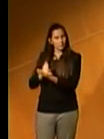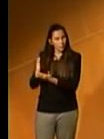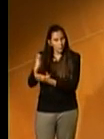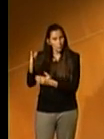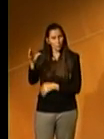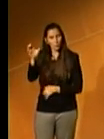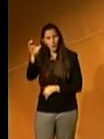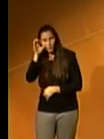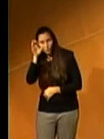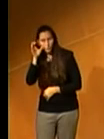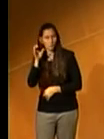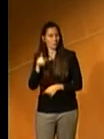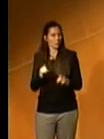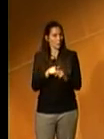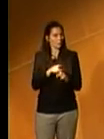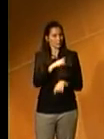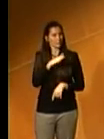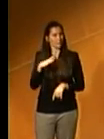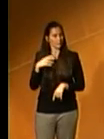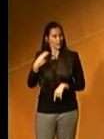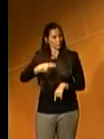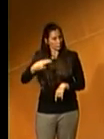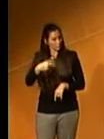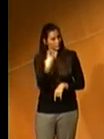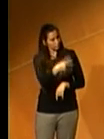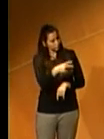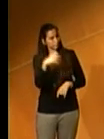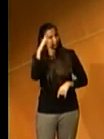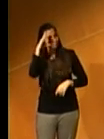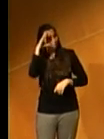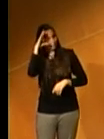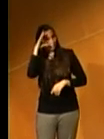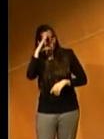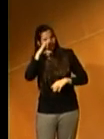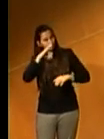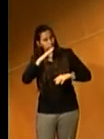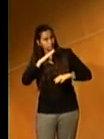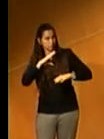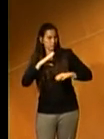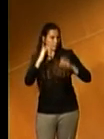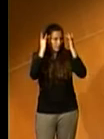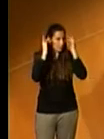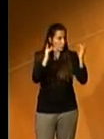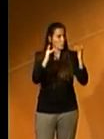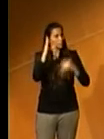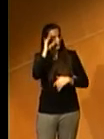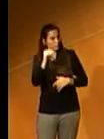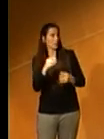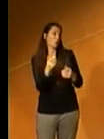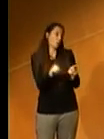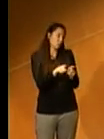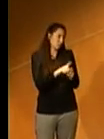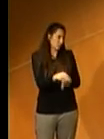l'expérience professionnelle maintenant de Madame Nguyen et celle de Madame Traversier, c'est que